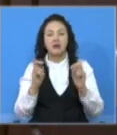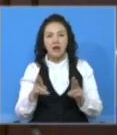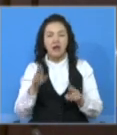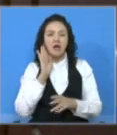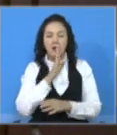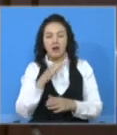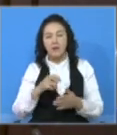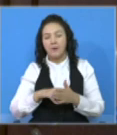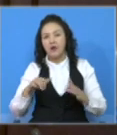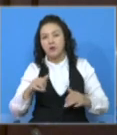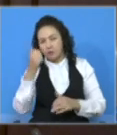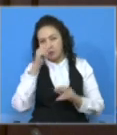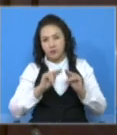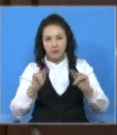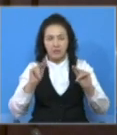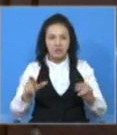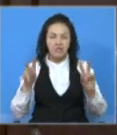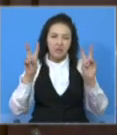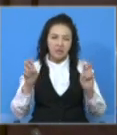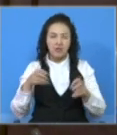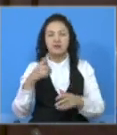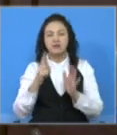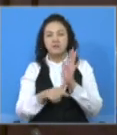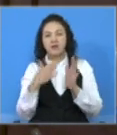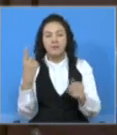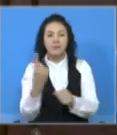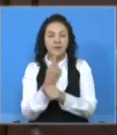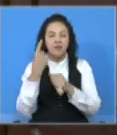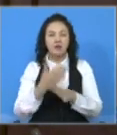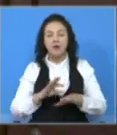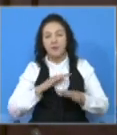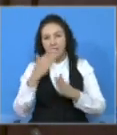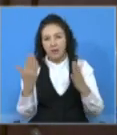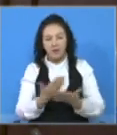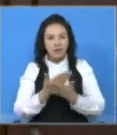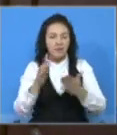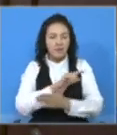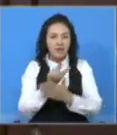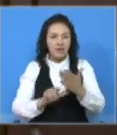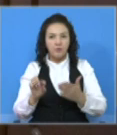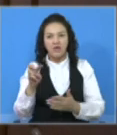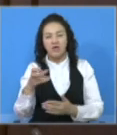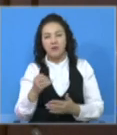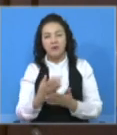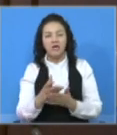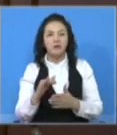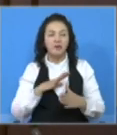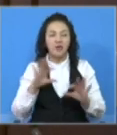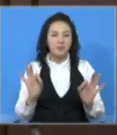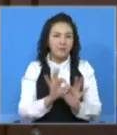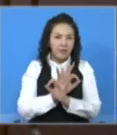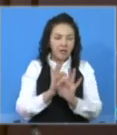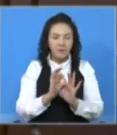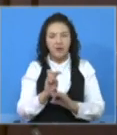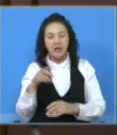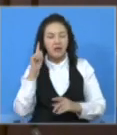«Анага Ахат Устазым». А в честь 75-летия исполнил впервые «Аялым сини», написанную Фаризой Унгарсыновой. Максим – мелодист, его песни –